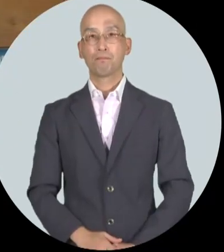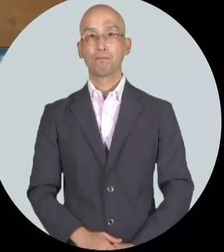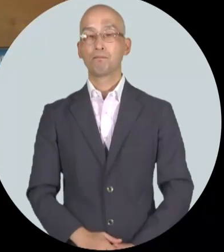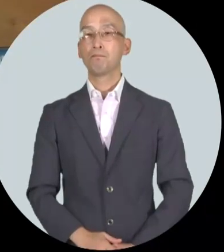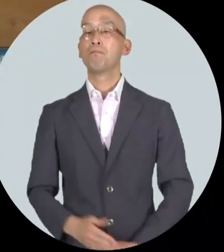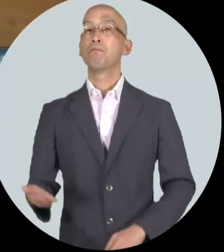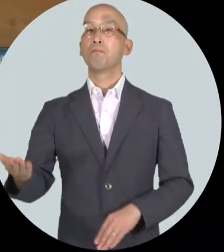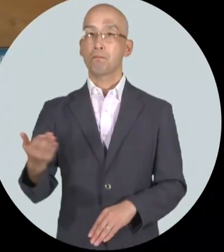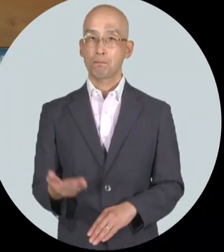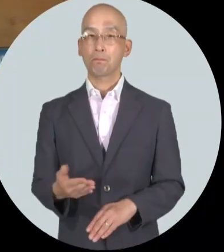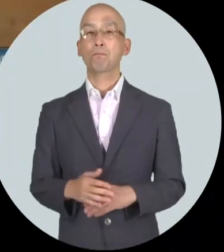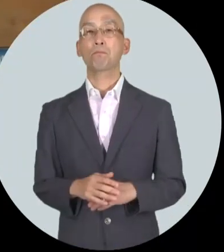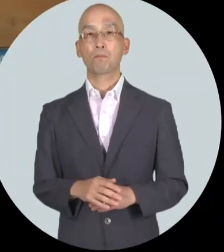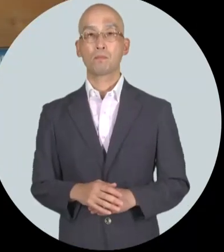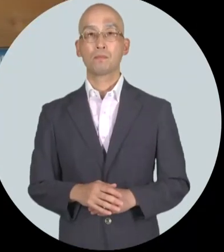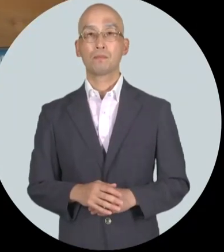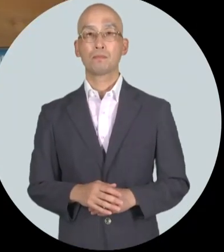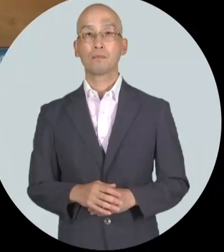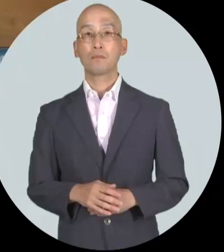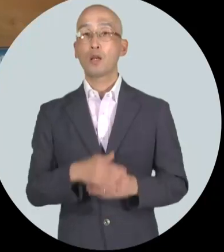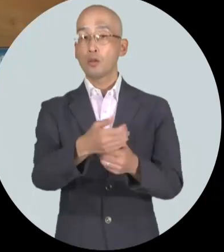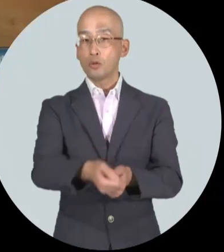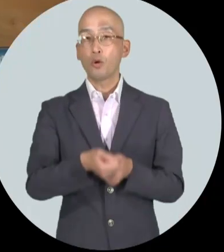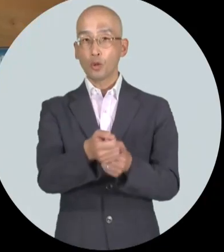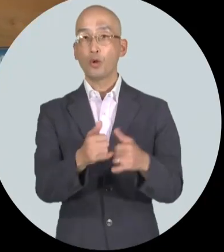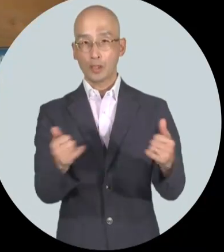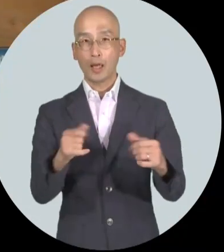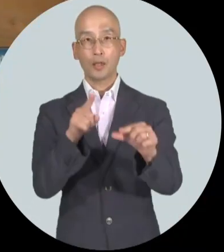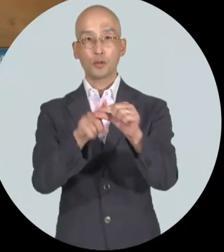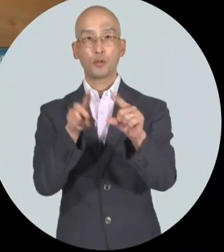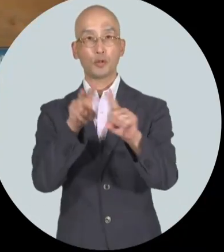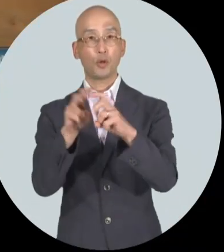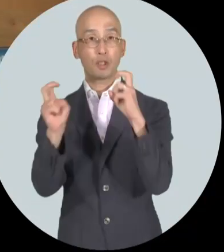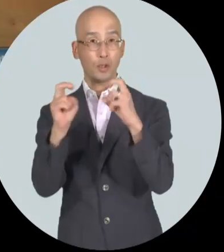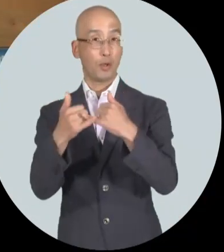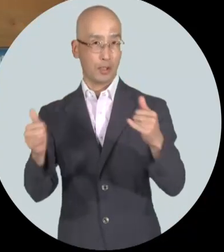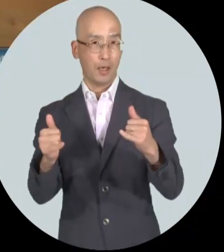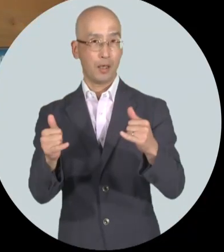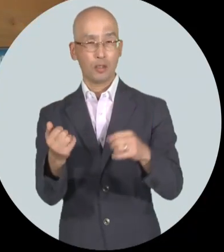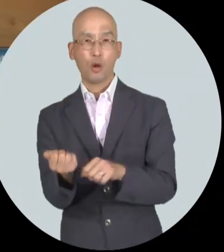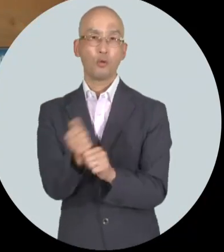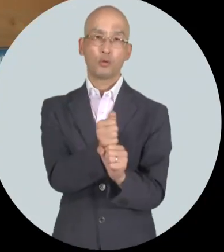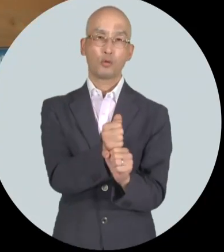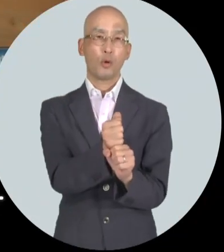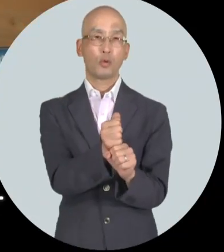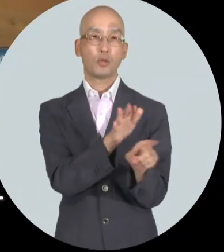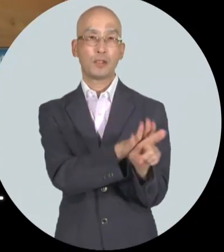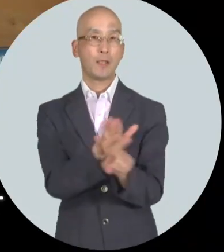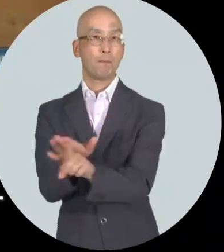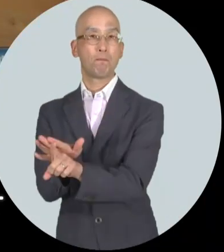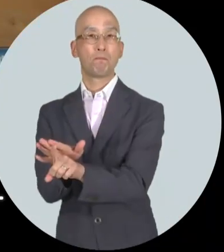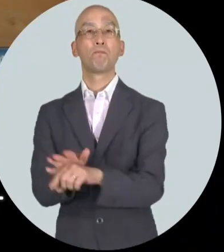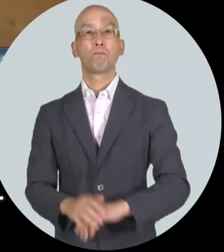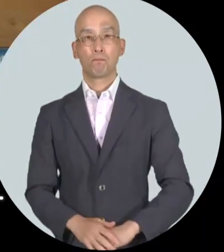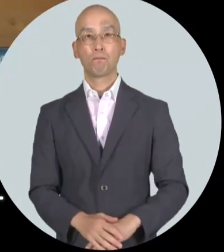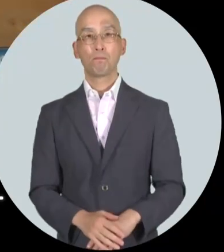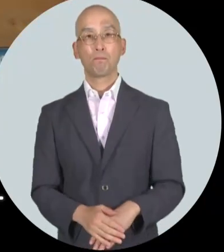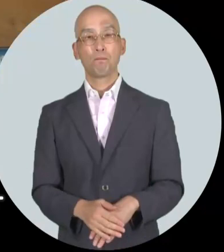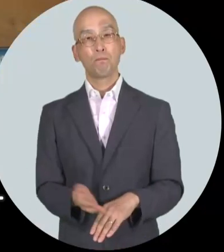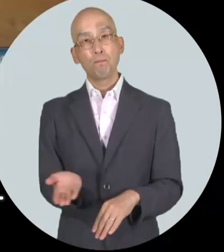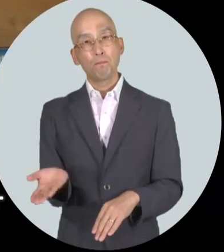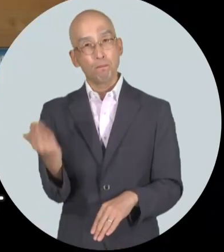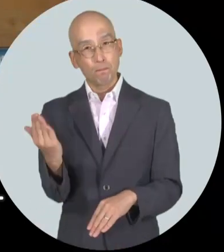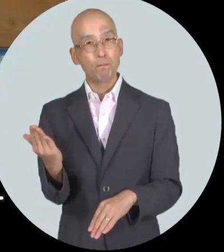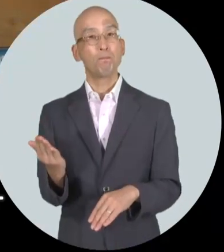に、農業者、中小企業者への復興支援でございます。まず上段、農業者